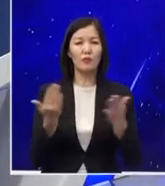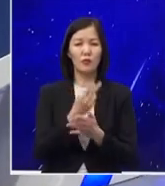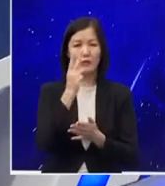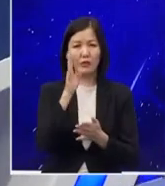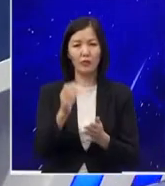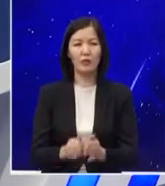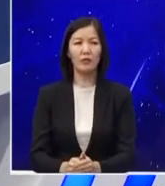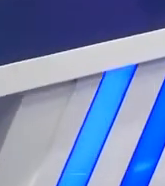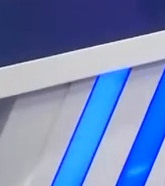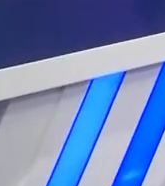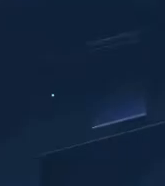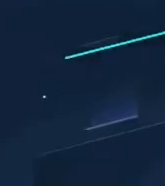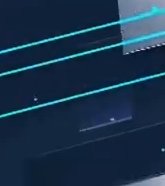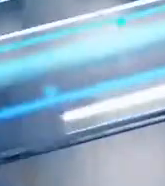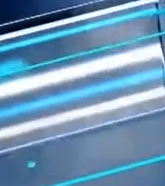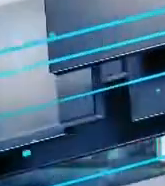көретіндеріміз.